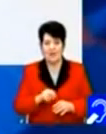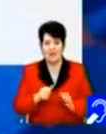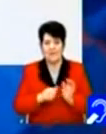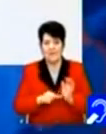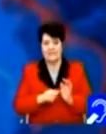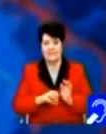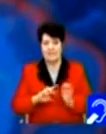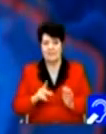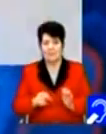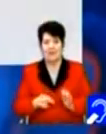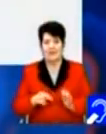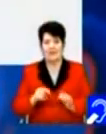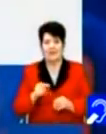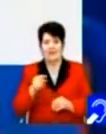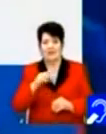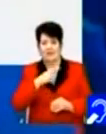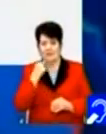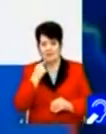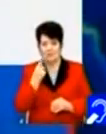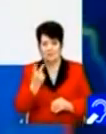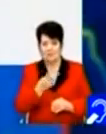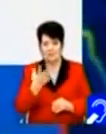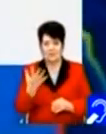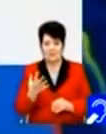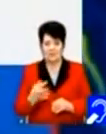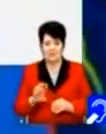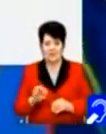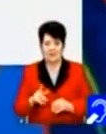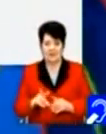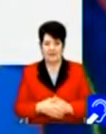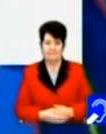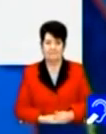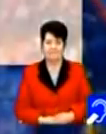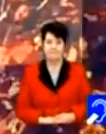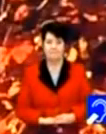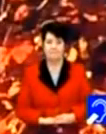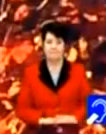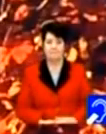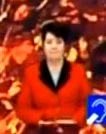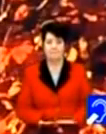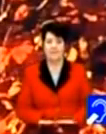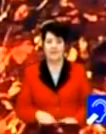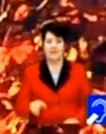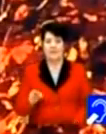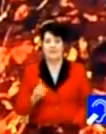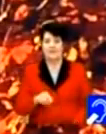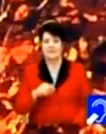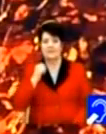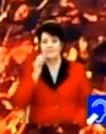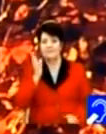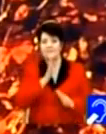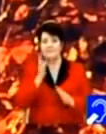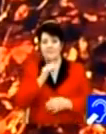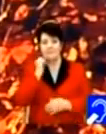de 60 de bani. Rubla rusească se va tranzacționa cu 25 de bani. Dacă ne bucurăm și mâine de